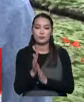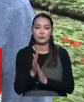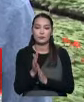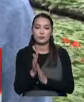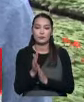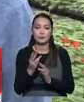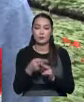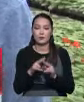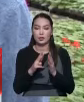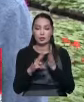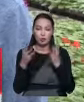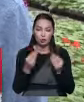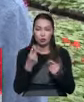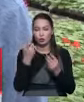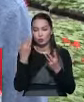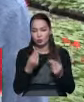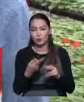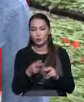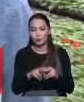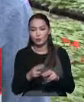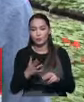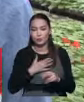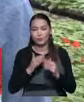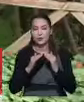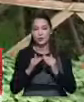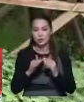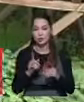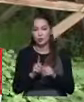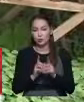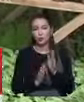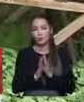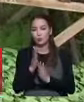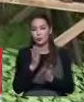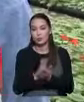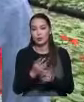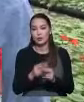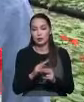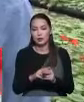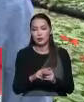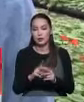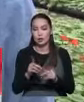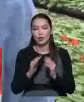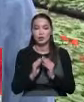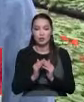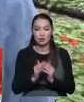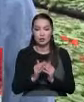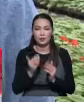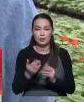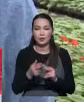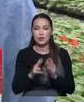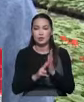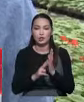80 күннен 100 күнге дейін осы біздің жылыжайларда өсіріліп басталады. Нақты осы біздің жылыжайларымызда 80-ге жуық